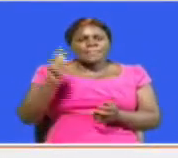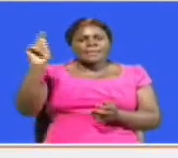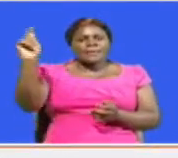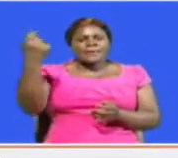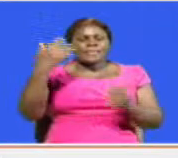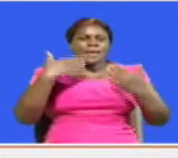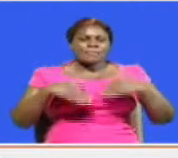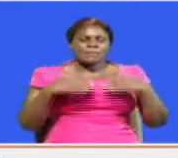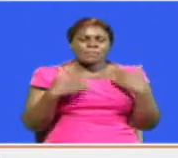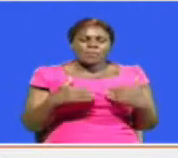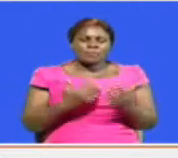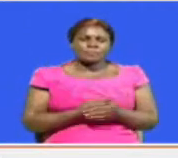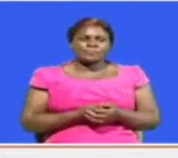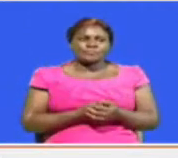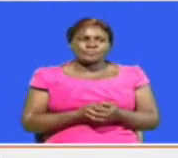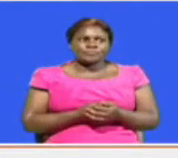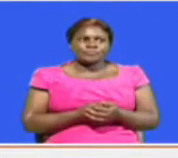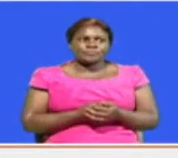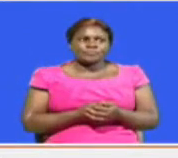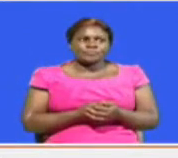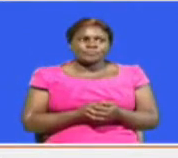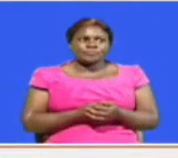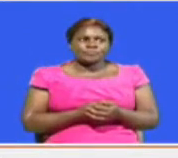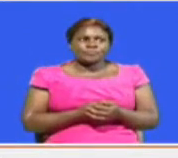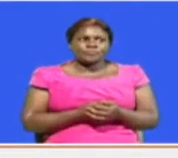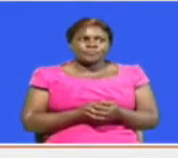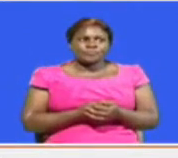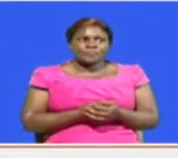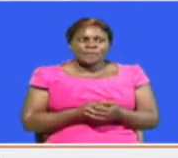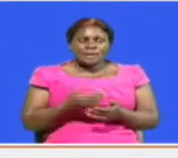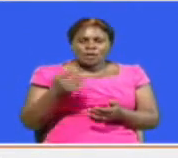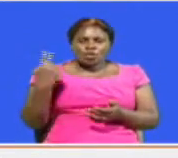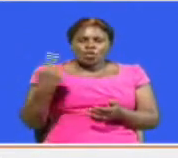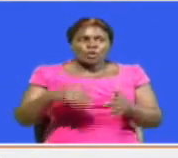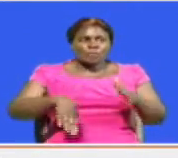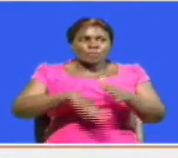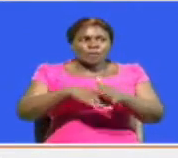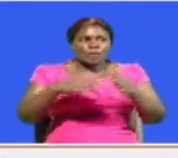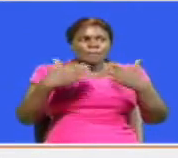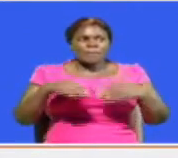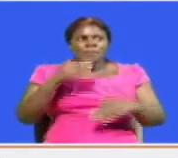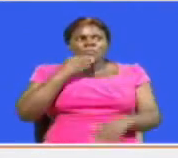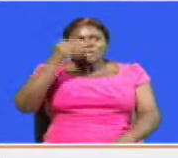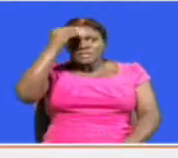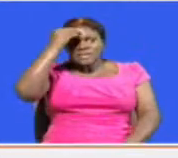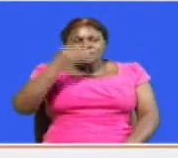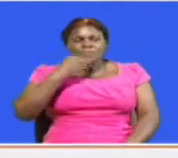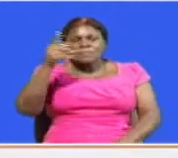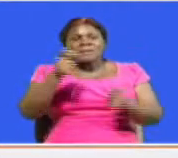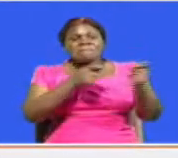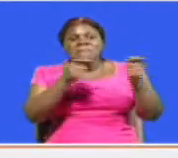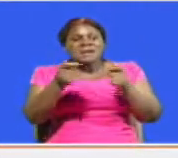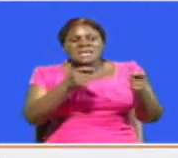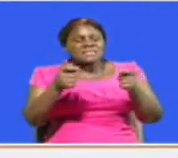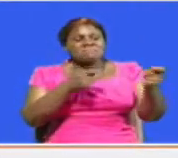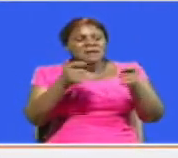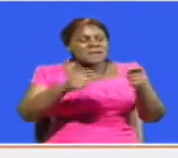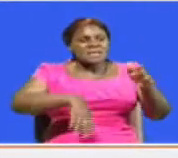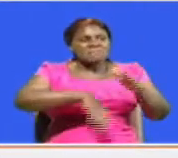Kenyans is that it is only in soccer here in Kenya where you find pretenders coming to manage the game,